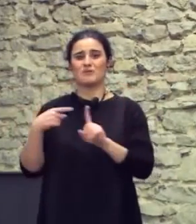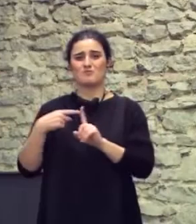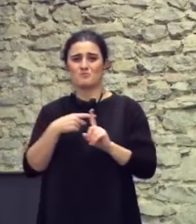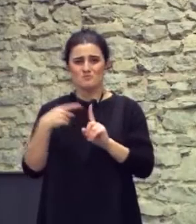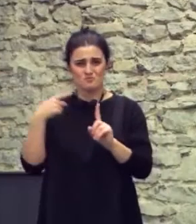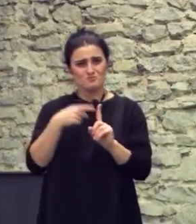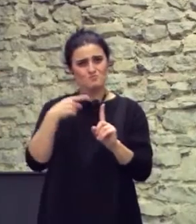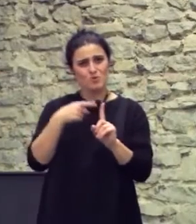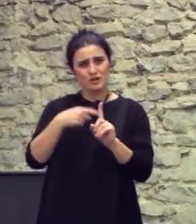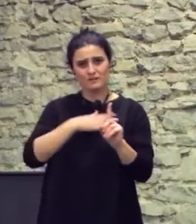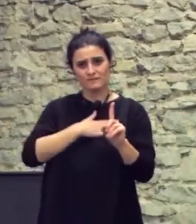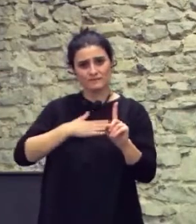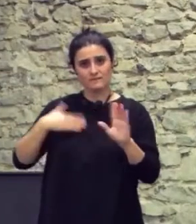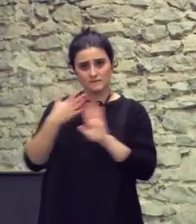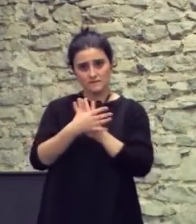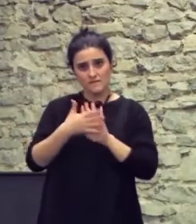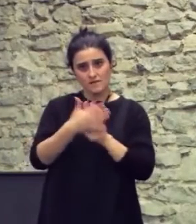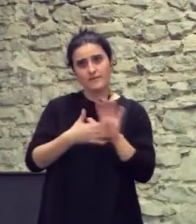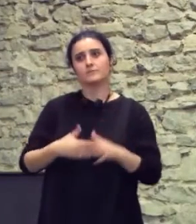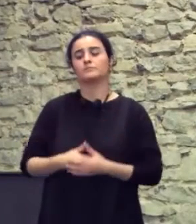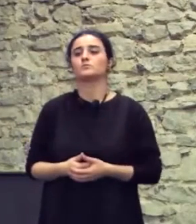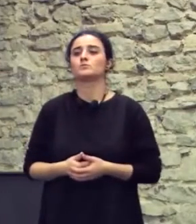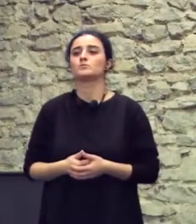egin nahi nuen.